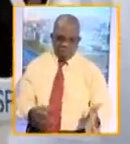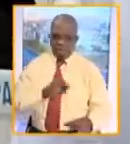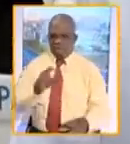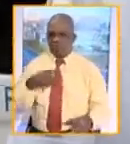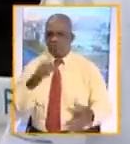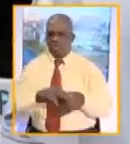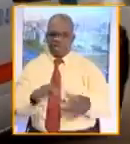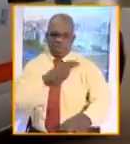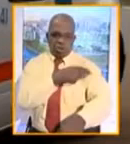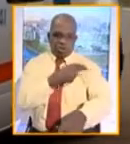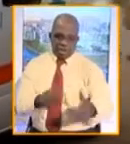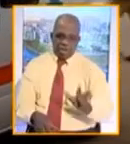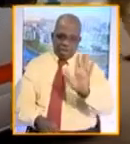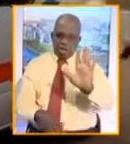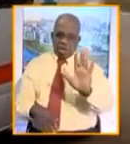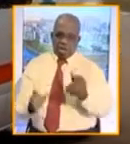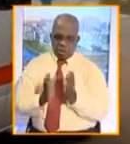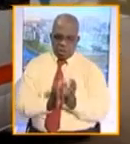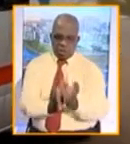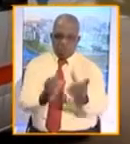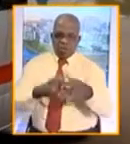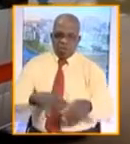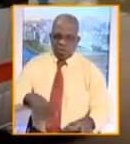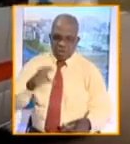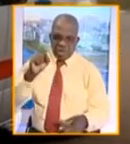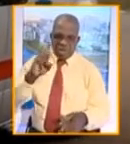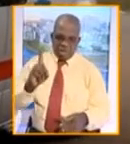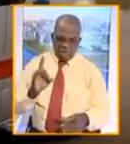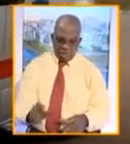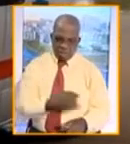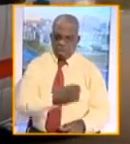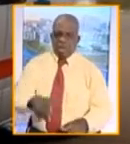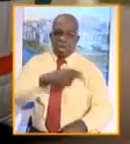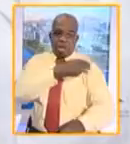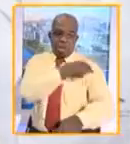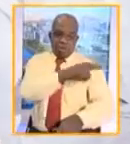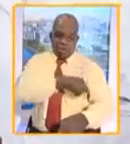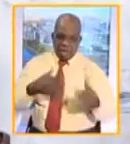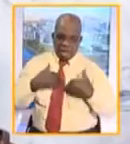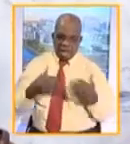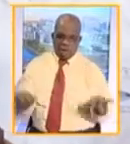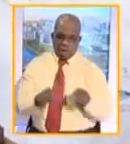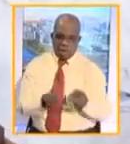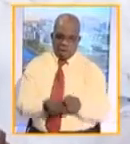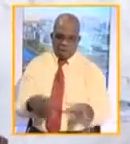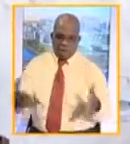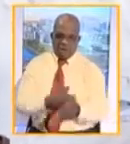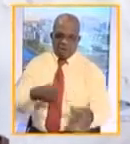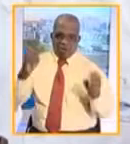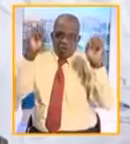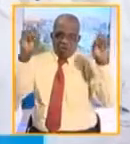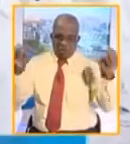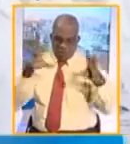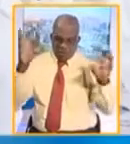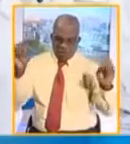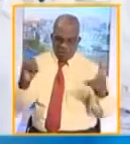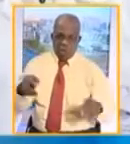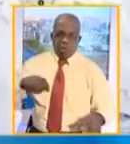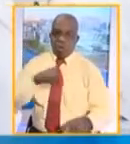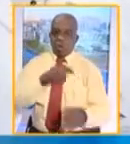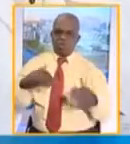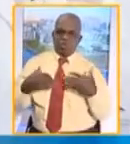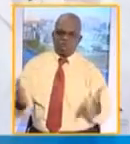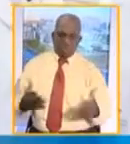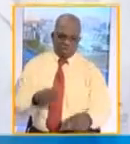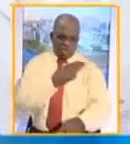de la traduire en actes. Le centre de santé enregistre une nouvelle ambulance. Nous avons un centre médical que nous essayons de mettre